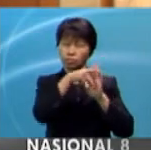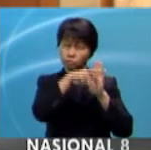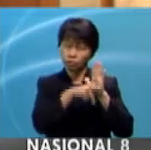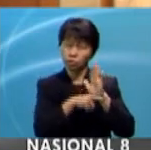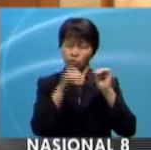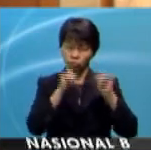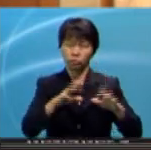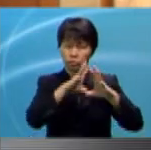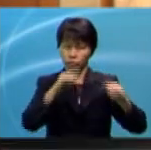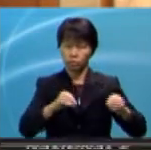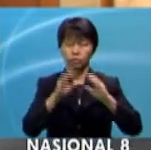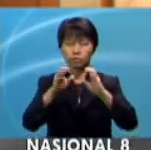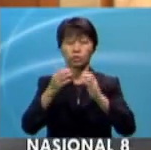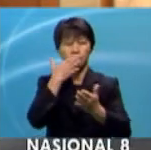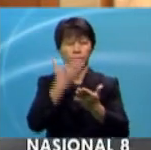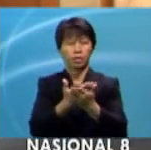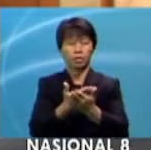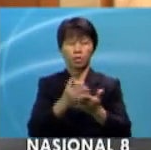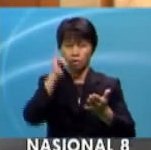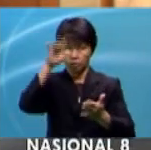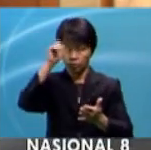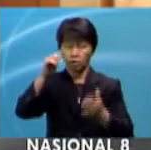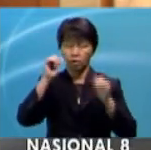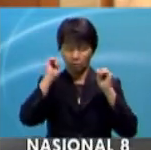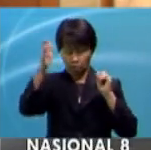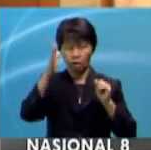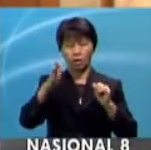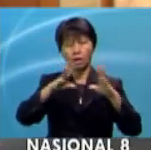terbaik insya Allah akan mengadakan